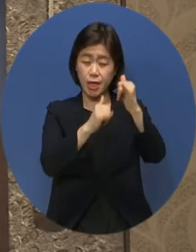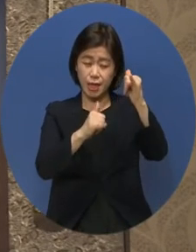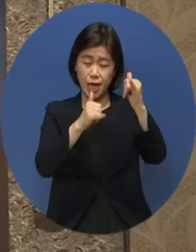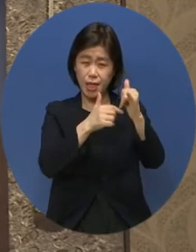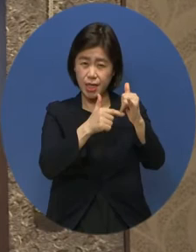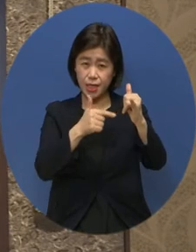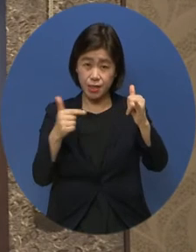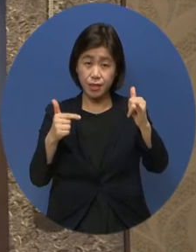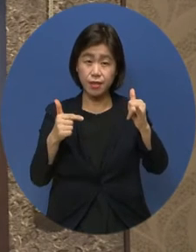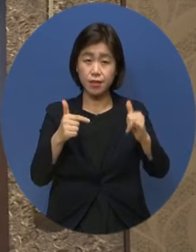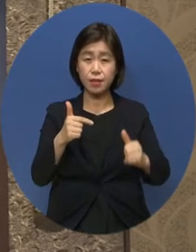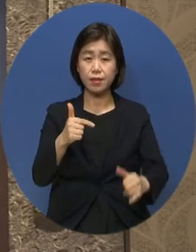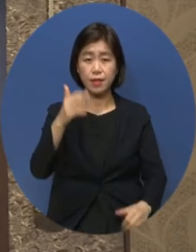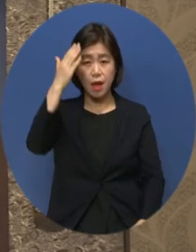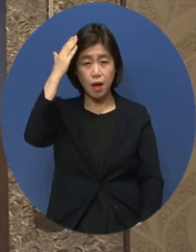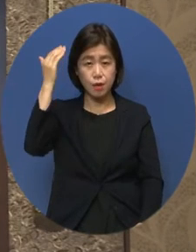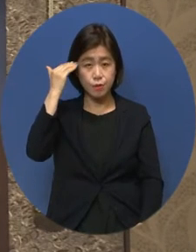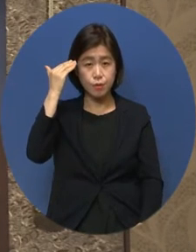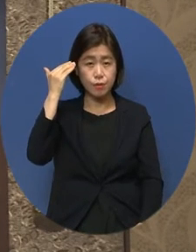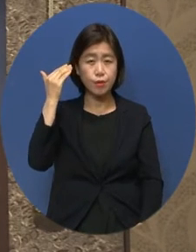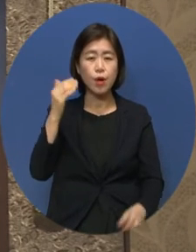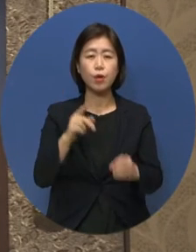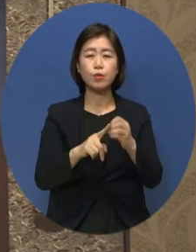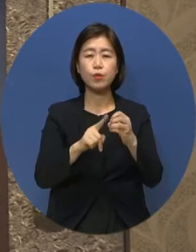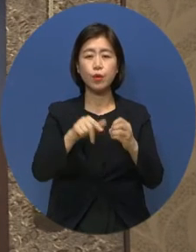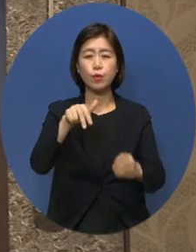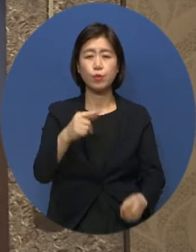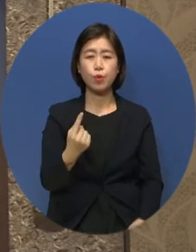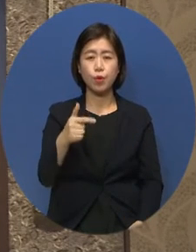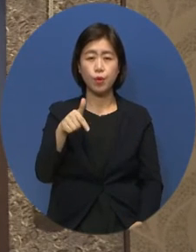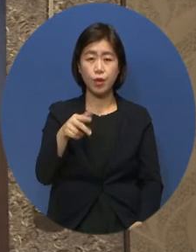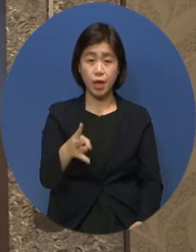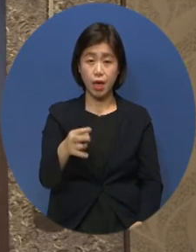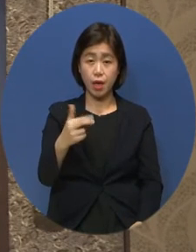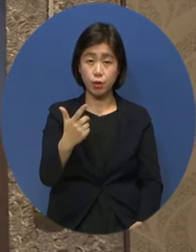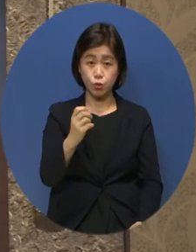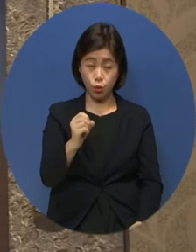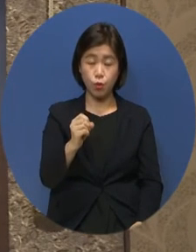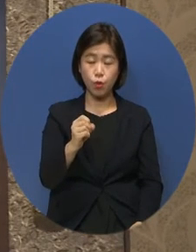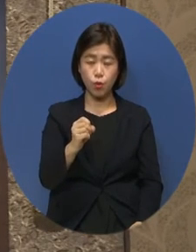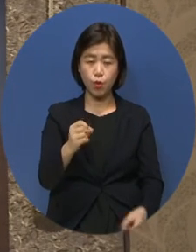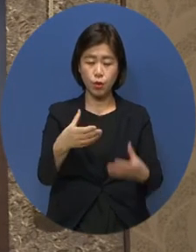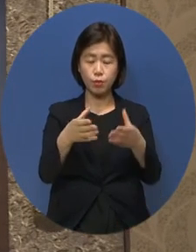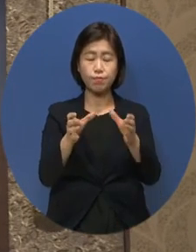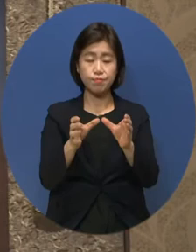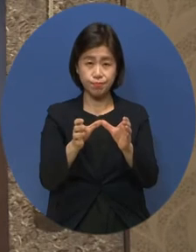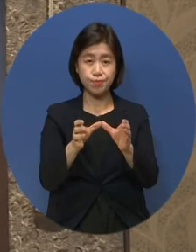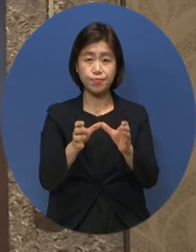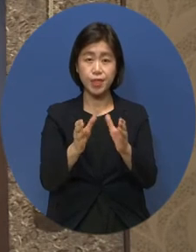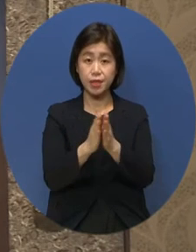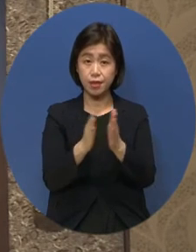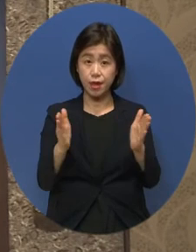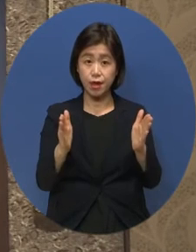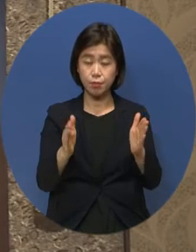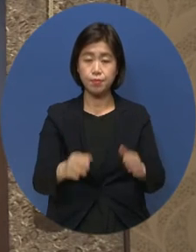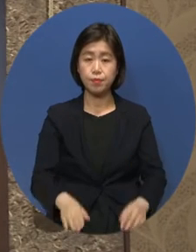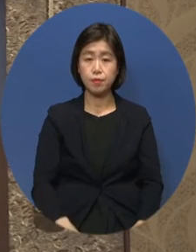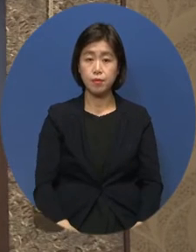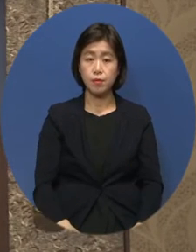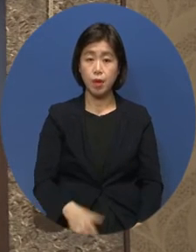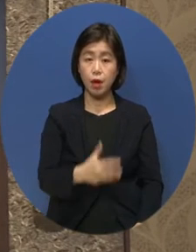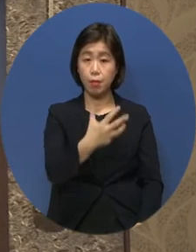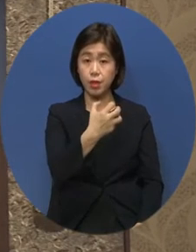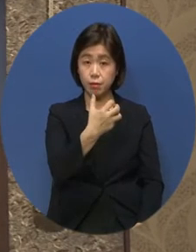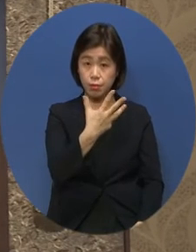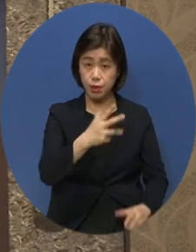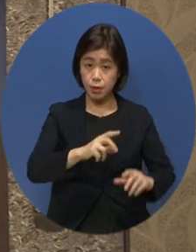단의 채 빠를 내디뎠습니다 그때 당시만 하더라도 88년 상 n 올림픽이 끝난 직후에